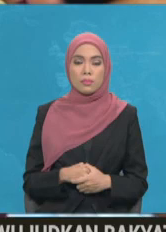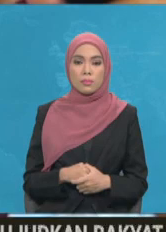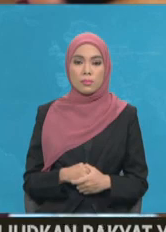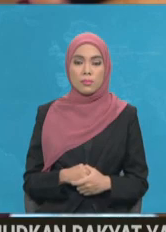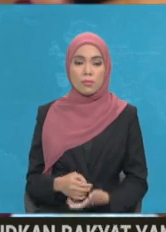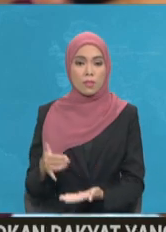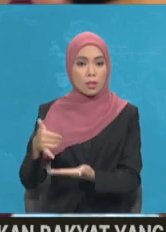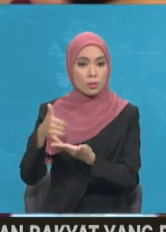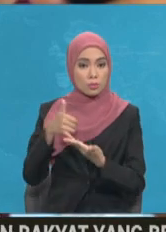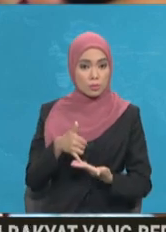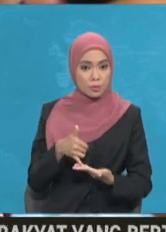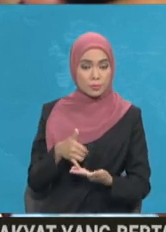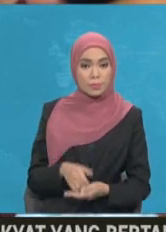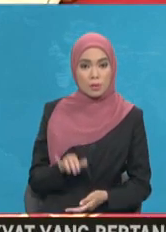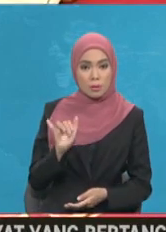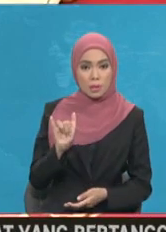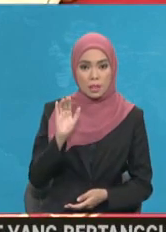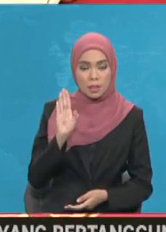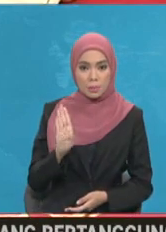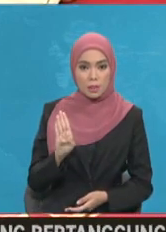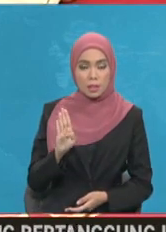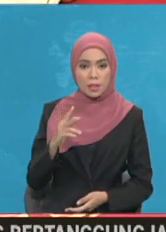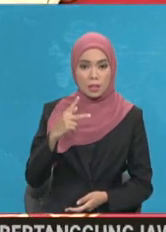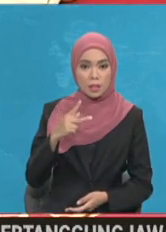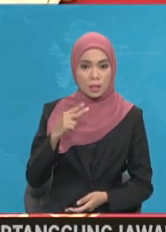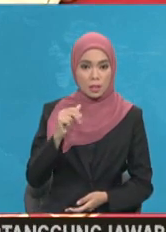hadir yang berhormati Hin udara